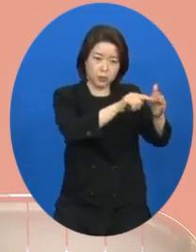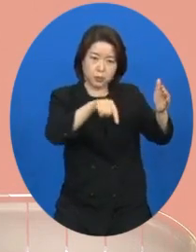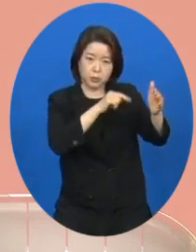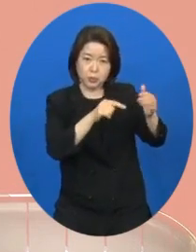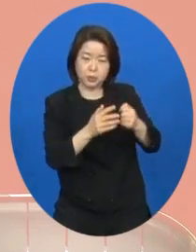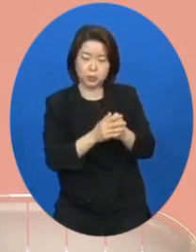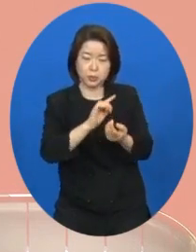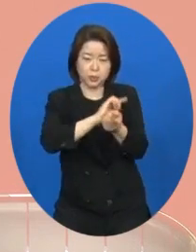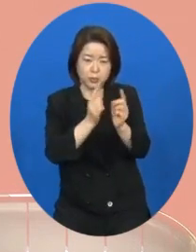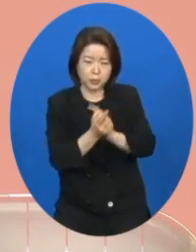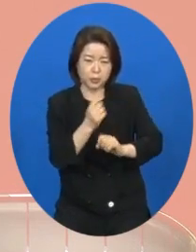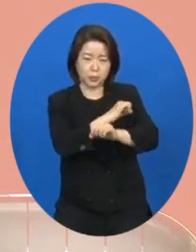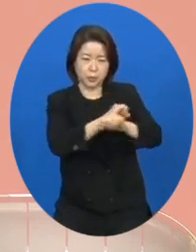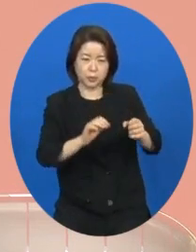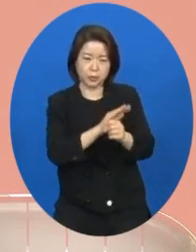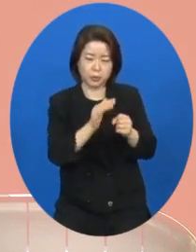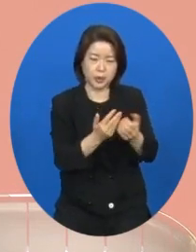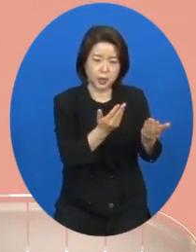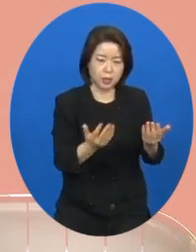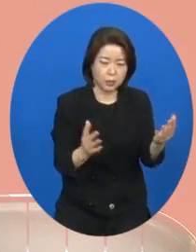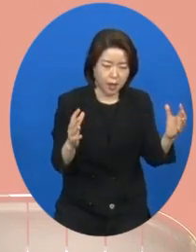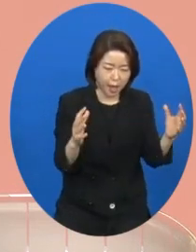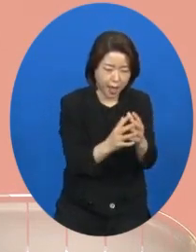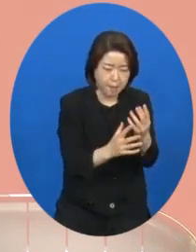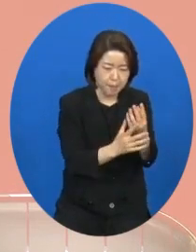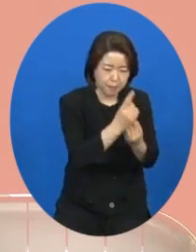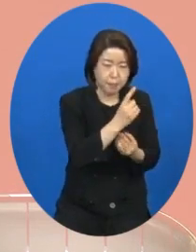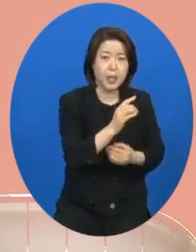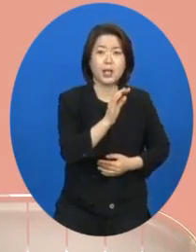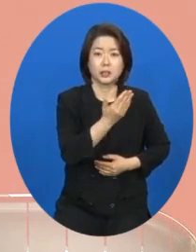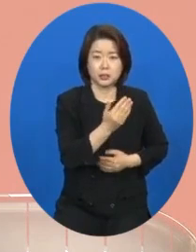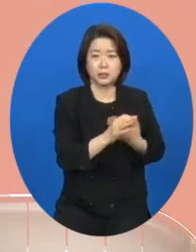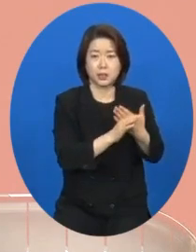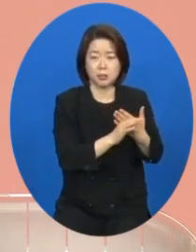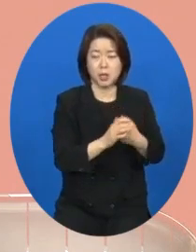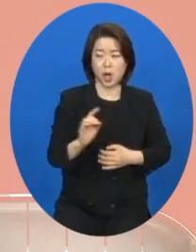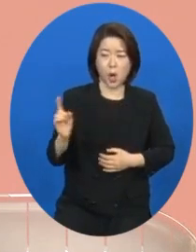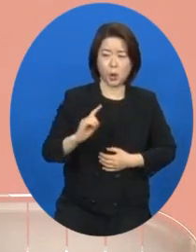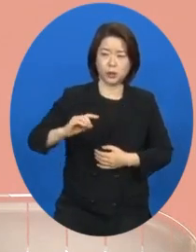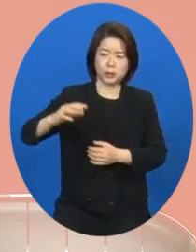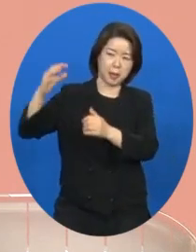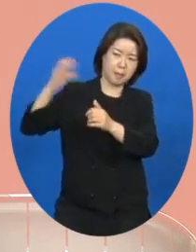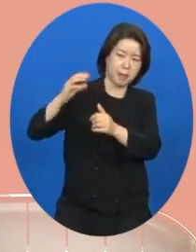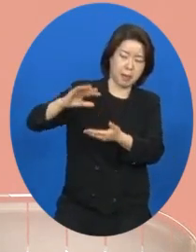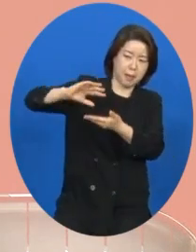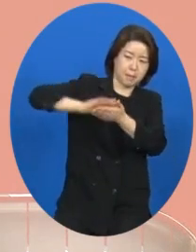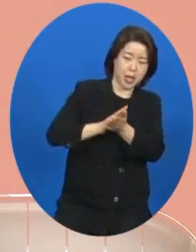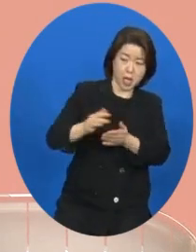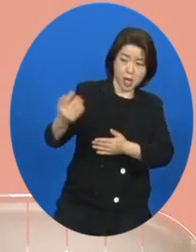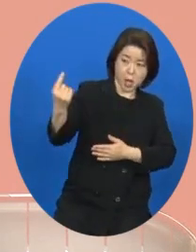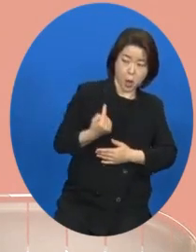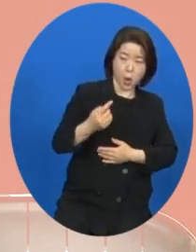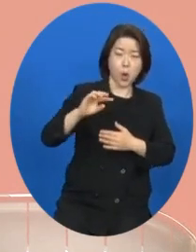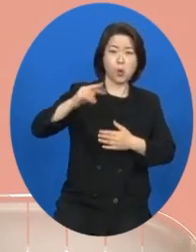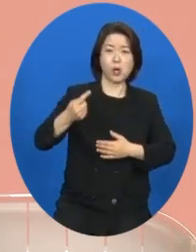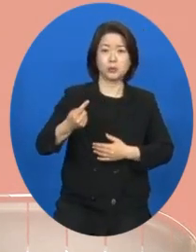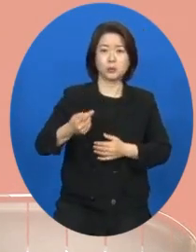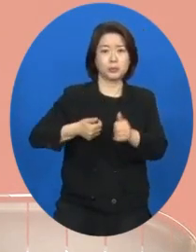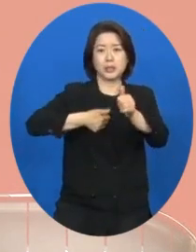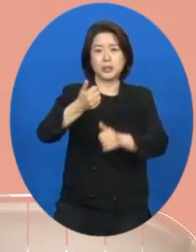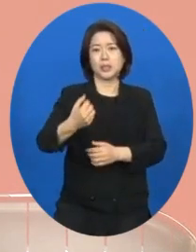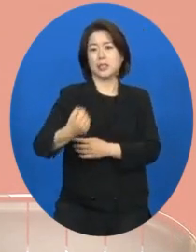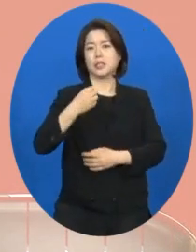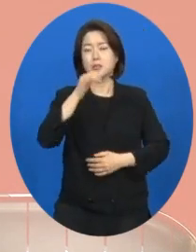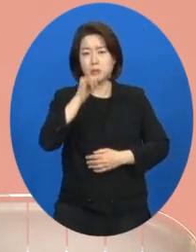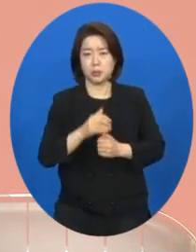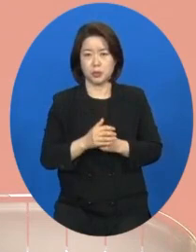서로 용서와 사랑으로 하나가 되면, 그러면 어떤 핍박 중에서도 이겨나갈 힘이 생겨요.